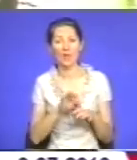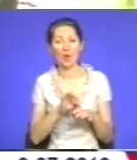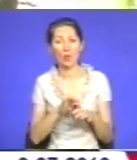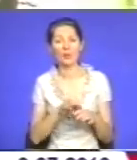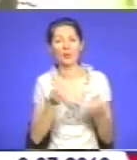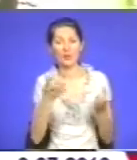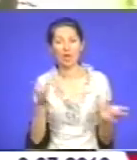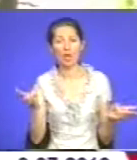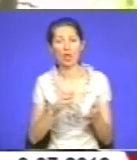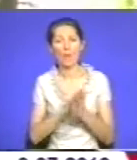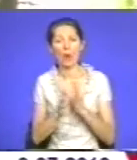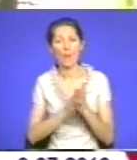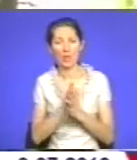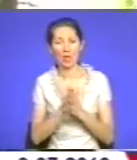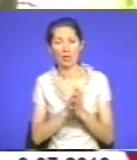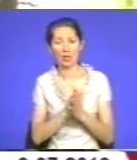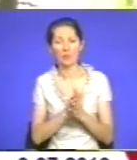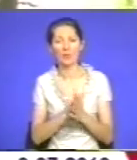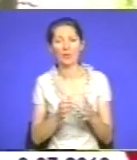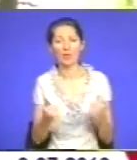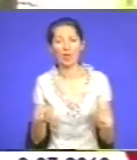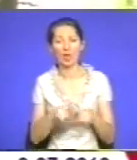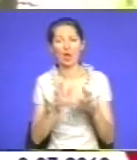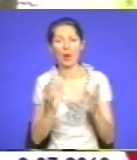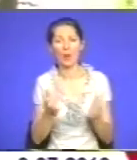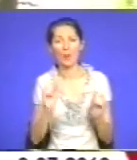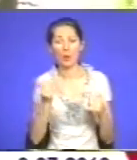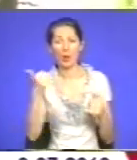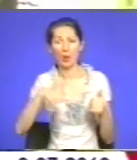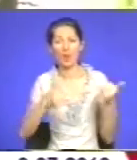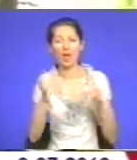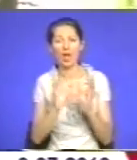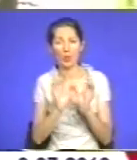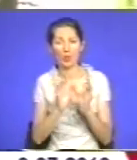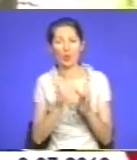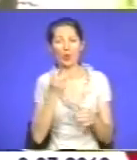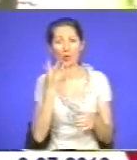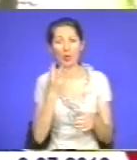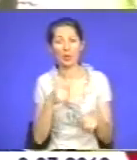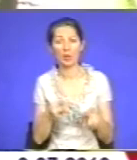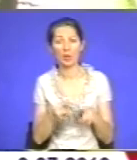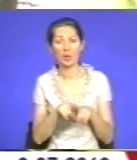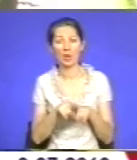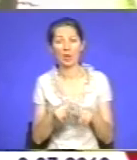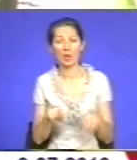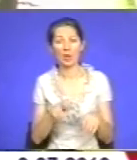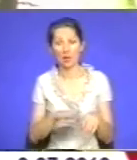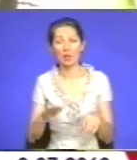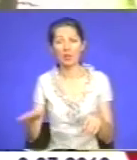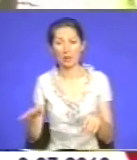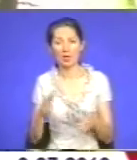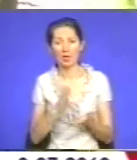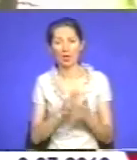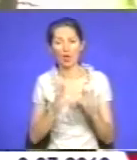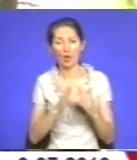мити. Чи навіть частково піддавати термічній обробці, особливо коли це ті самі категорії більше вразливі наші населення, дітки, вагітні,